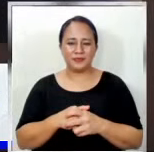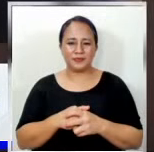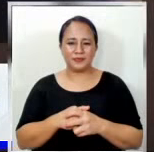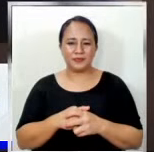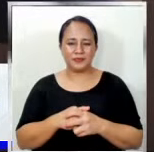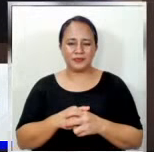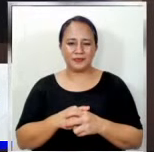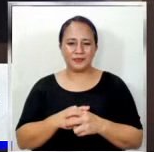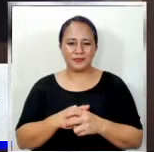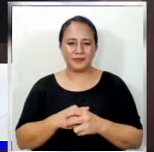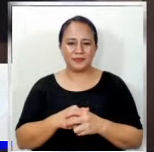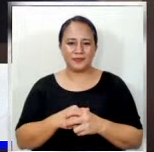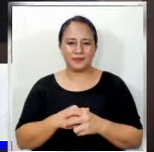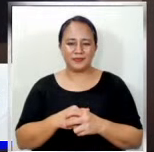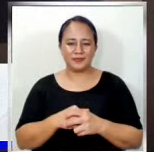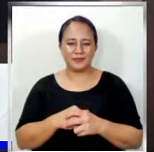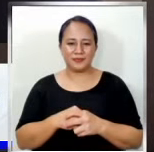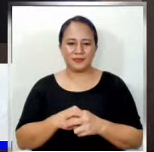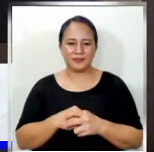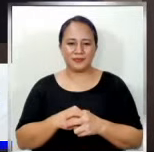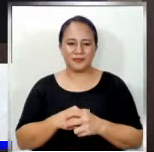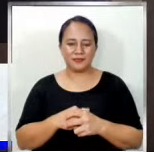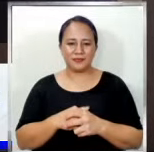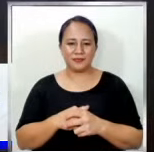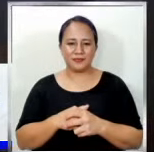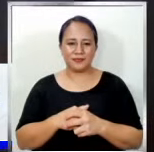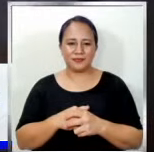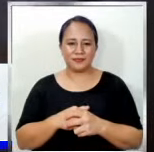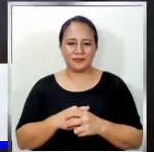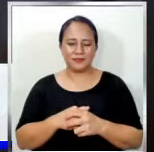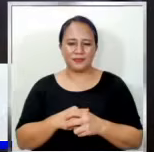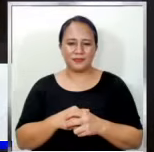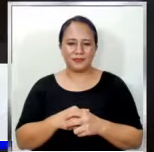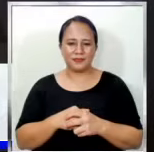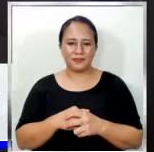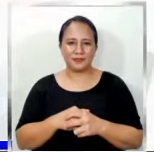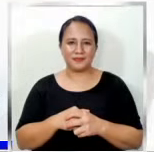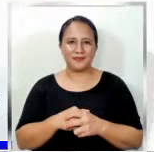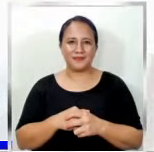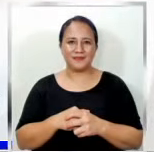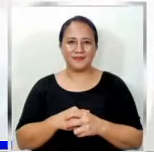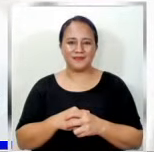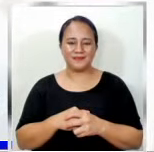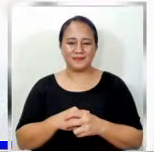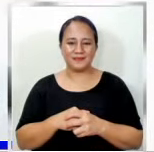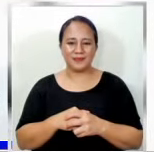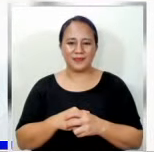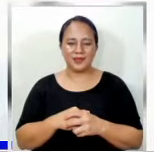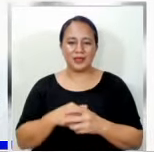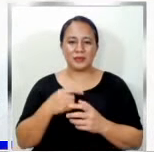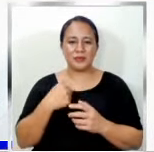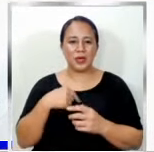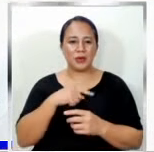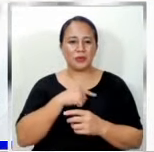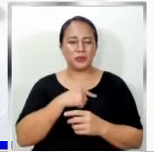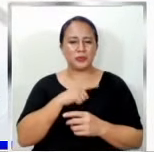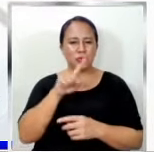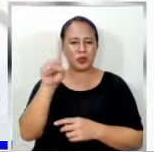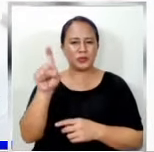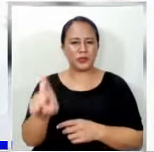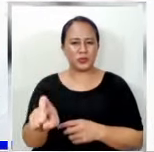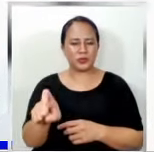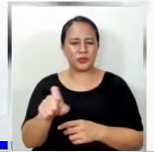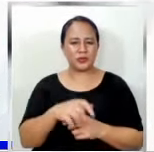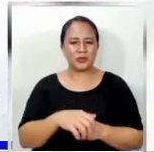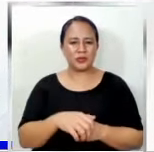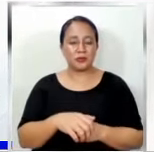magpakasal sa kanya nung gabing hiningi mo na i-divorce kita. ang hanging question ngayon is,